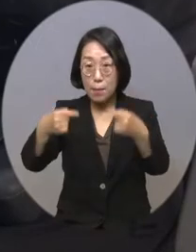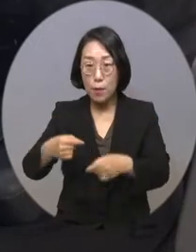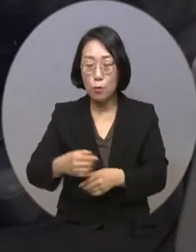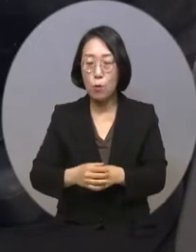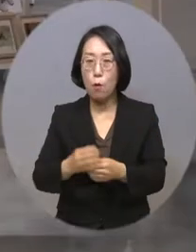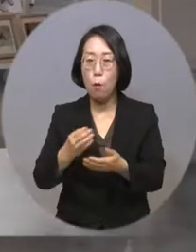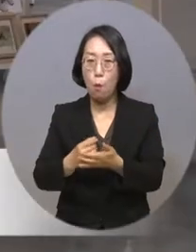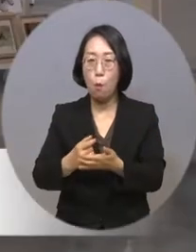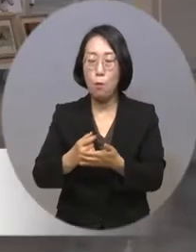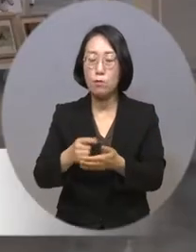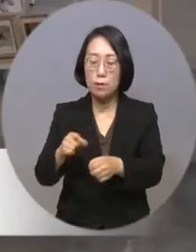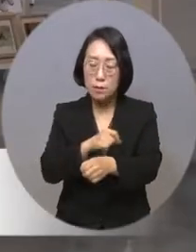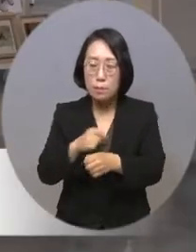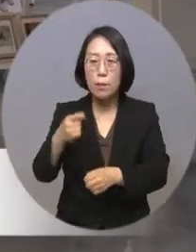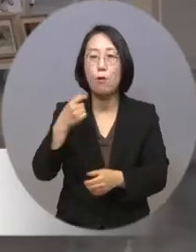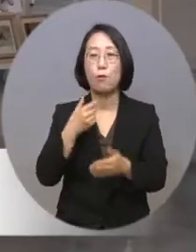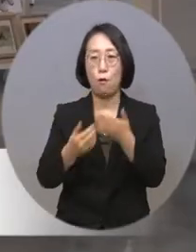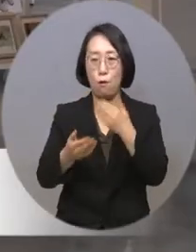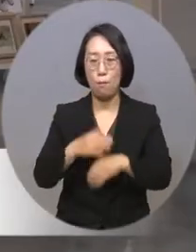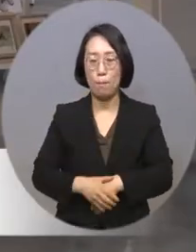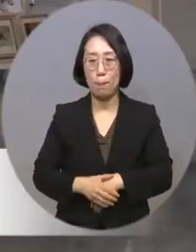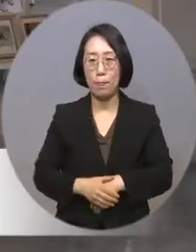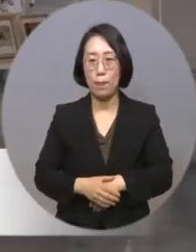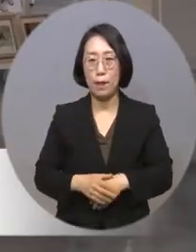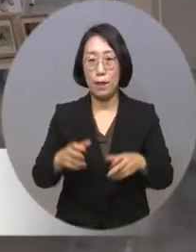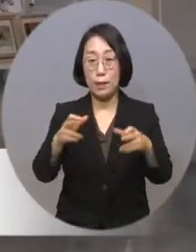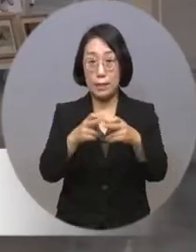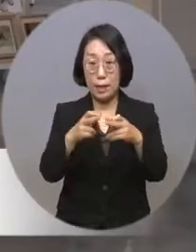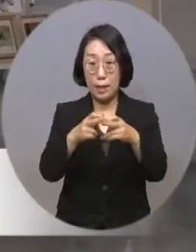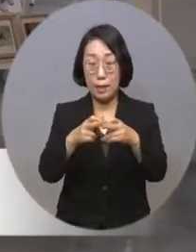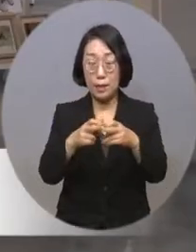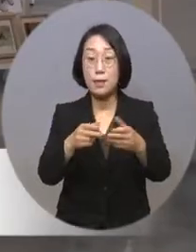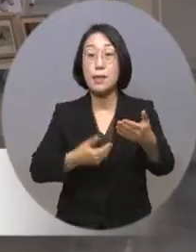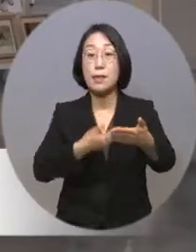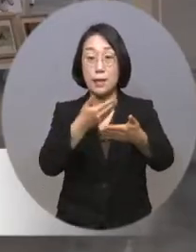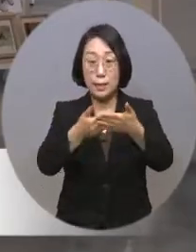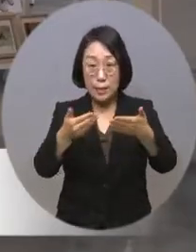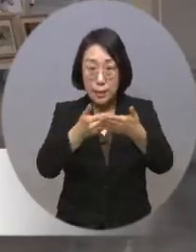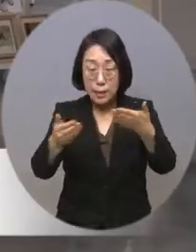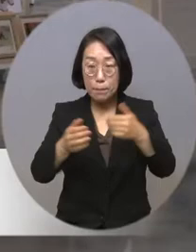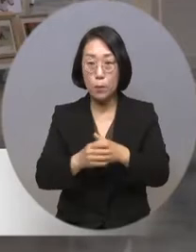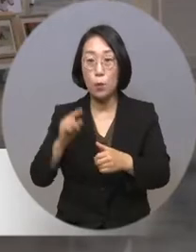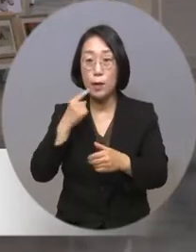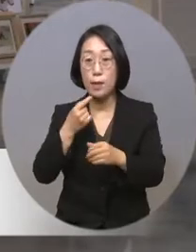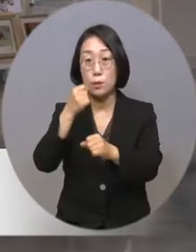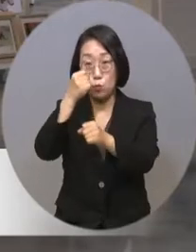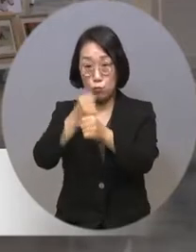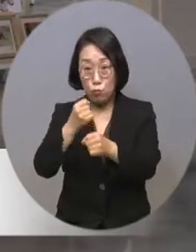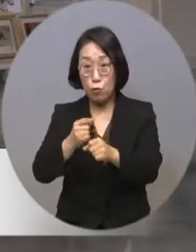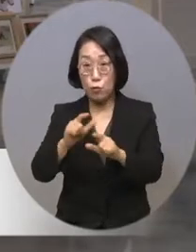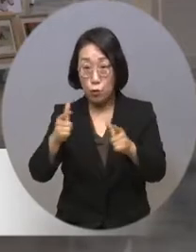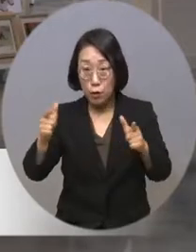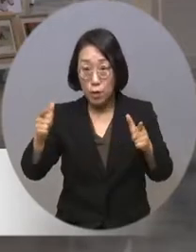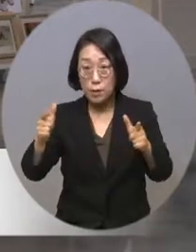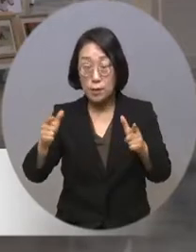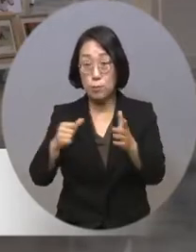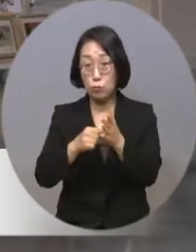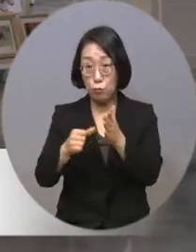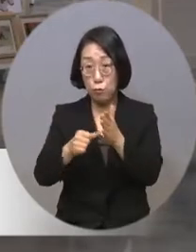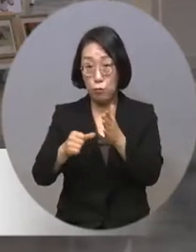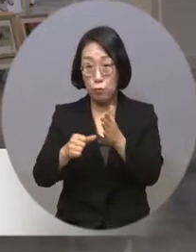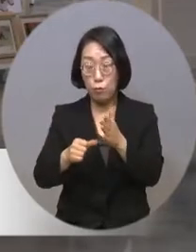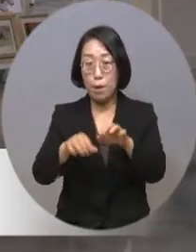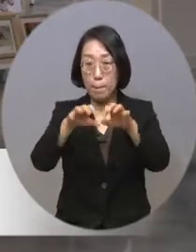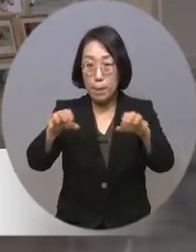더해주었습니다 발달장애인 분들이 그린 그림 그리고 예술 작품들에 대해서 경매를 진행하고 또